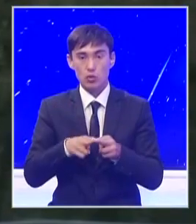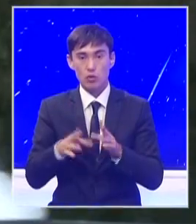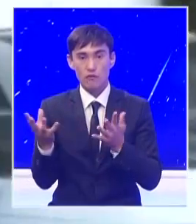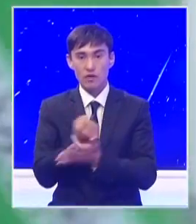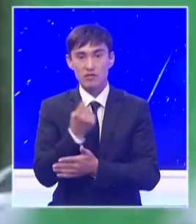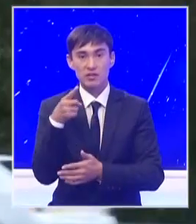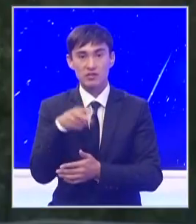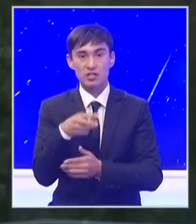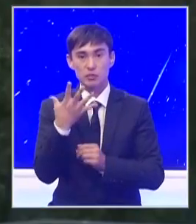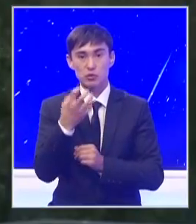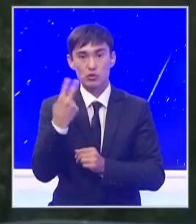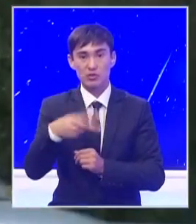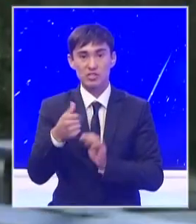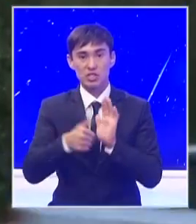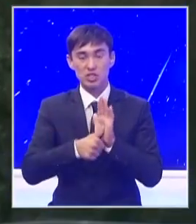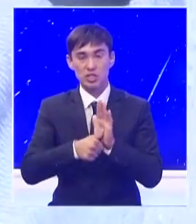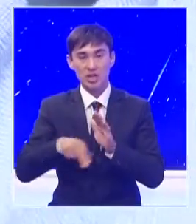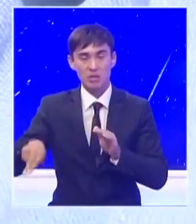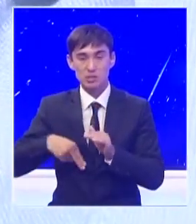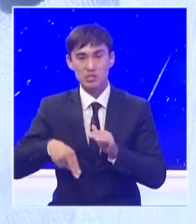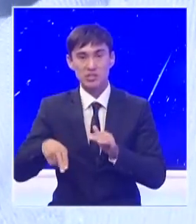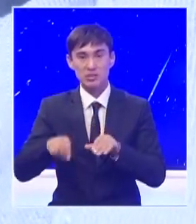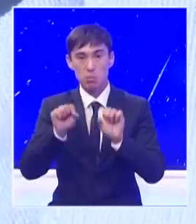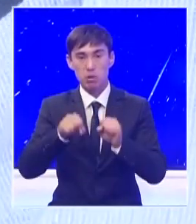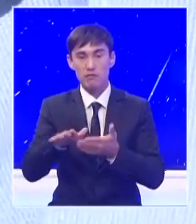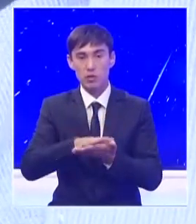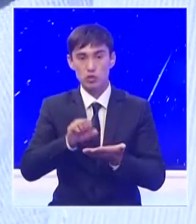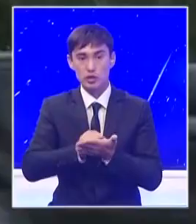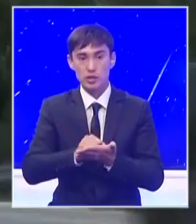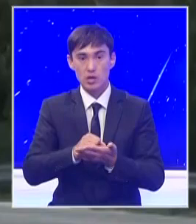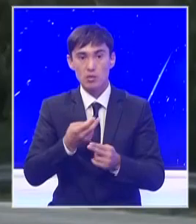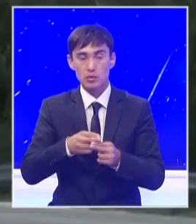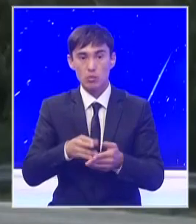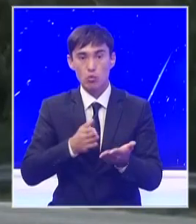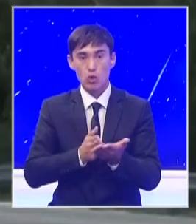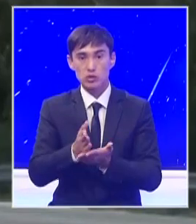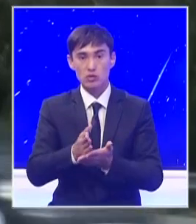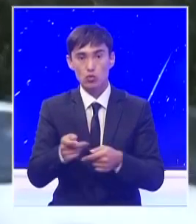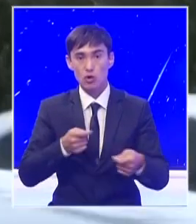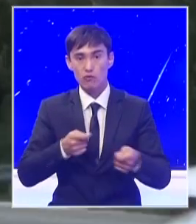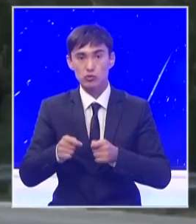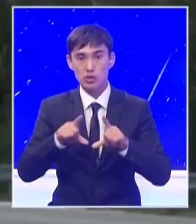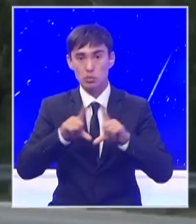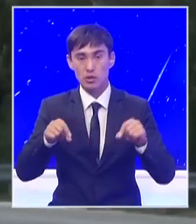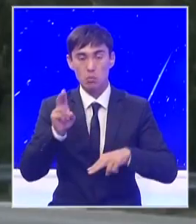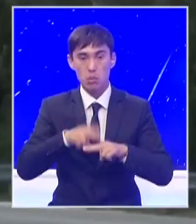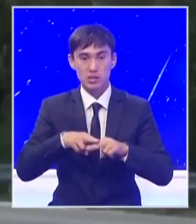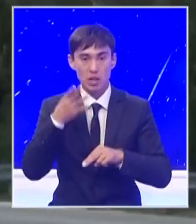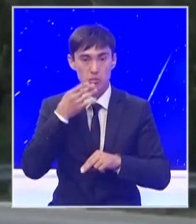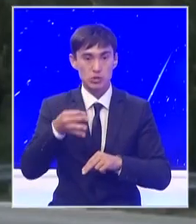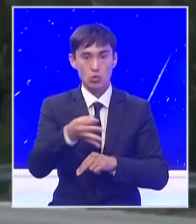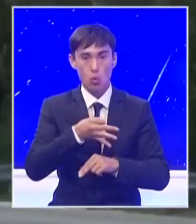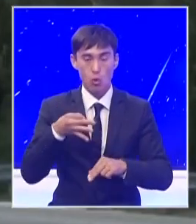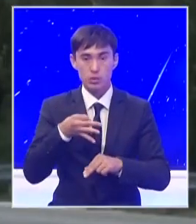выявлено 2526 административных правонарушений. Кроме того, по указанию руководства департамента полиции